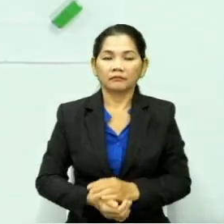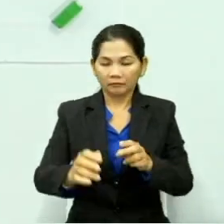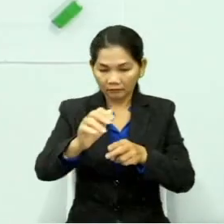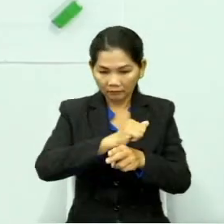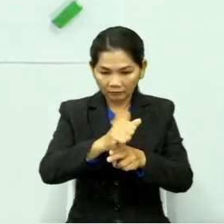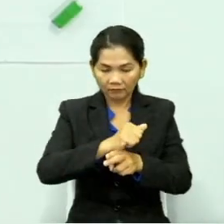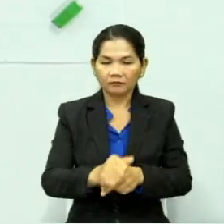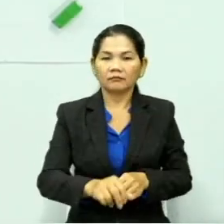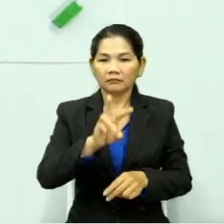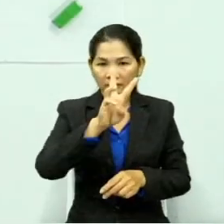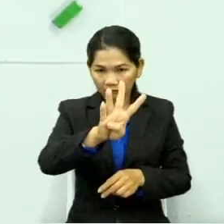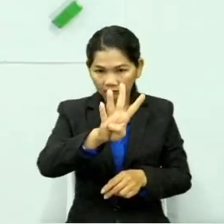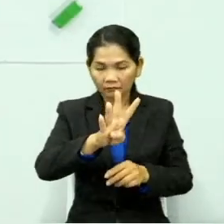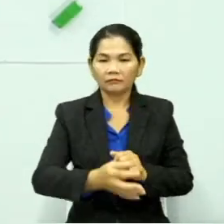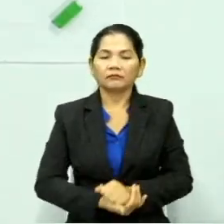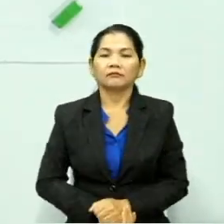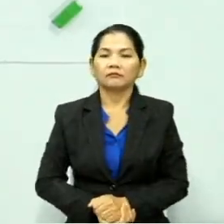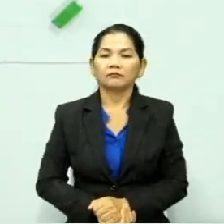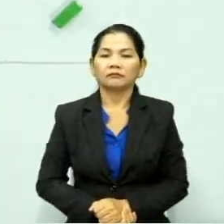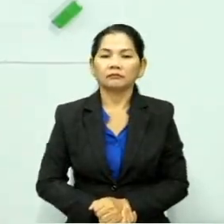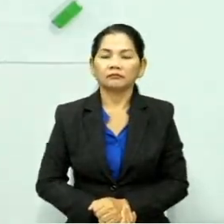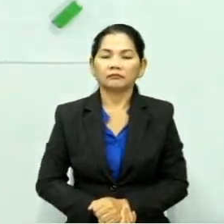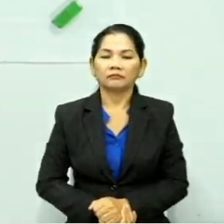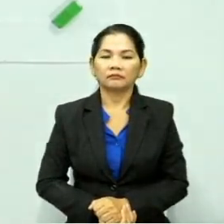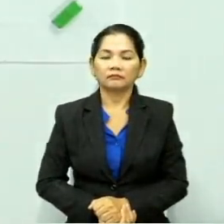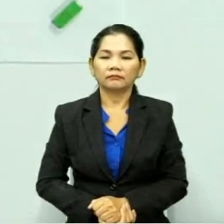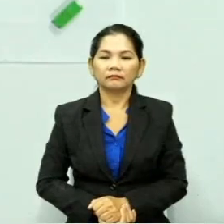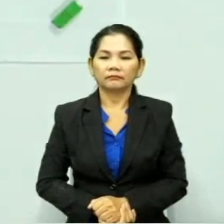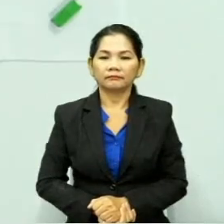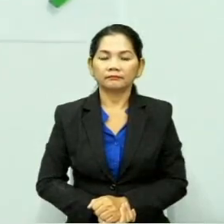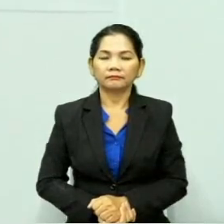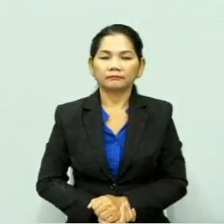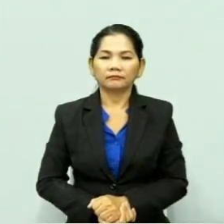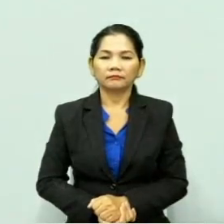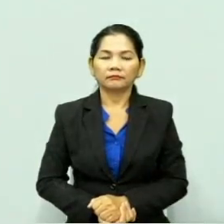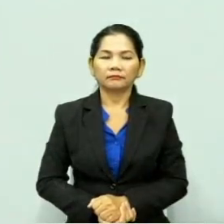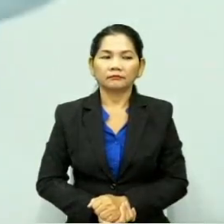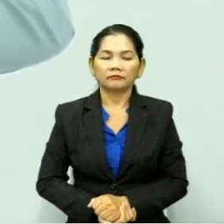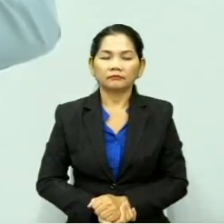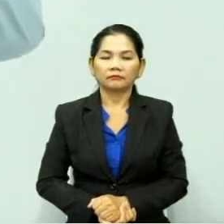tí tị buồn tiện nó có chà xâm rập lùm hát tị buồn